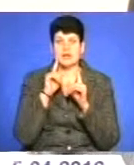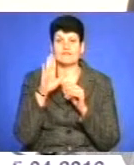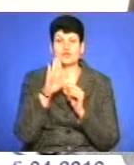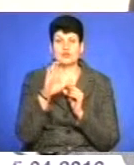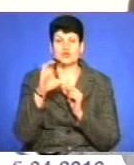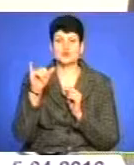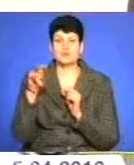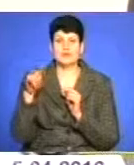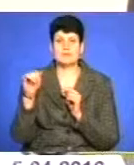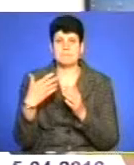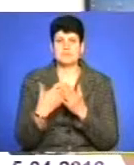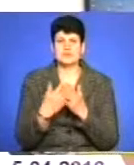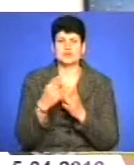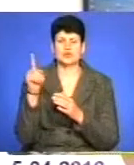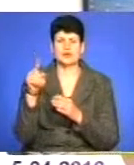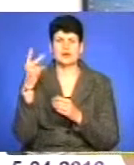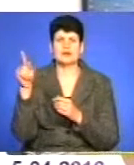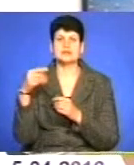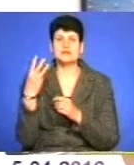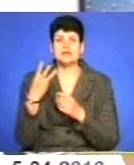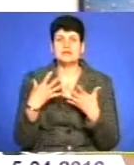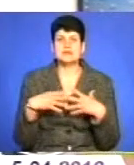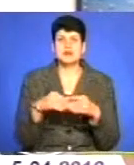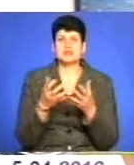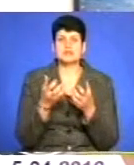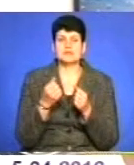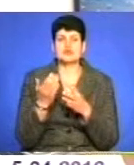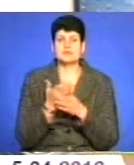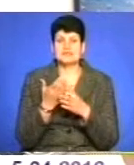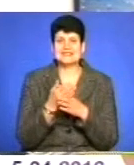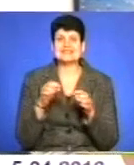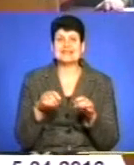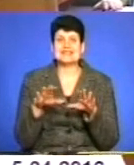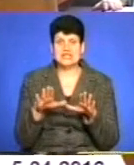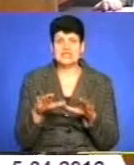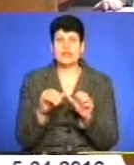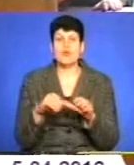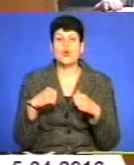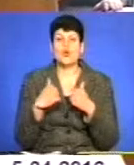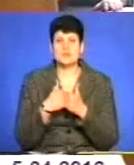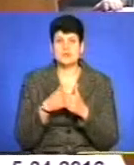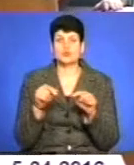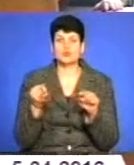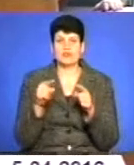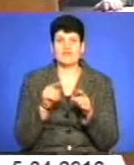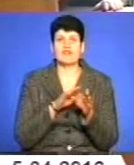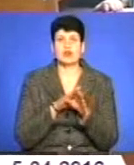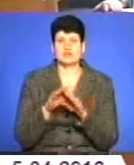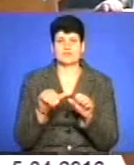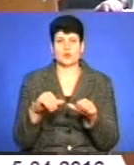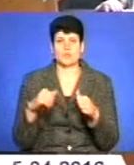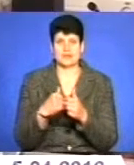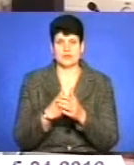Сулима, приблизно третина сімей одержали житлові субсидії за рішенням відповідної комісії, утвореної виконавчим